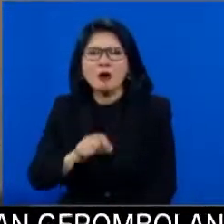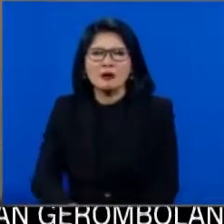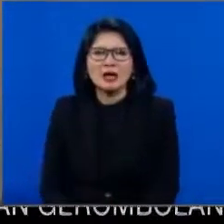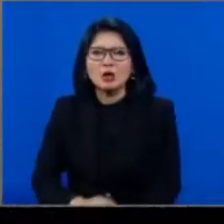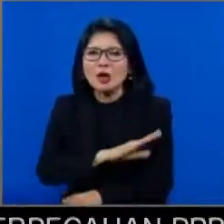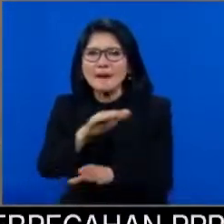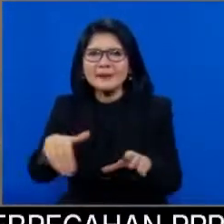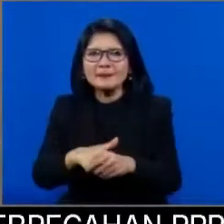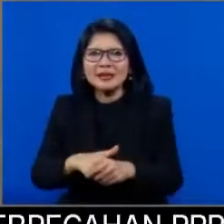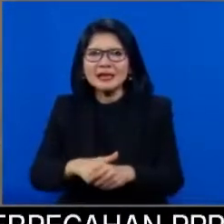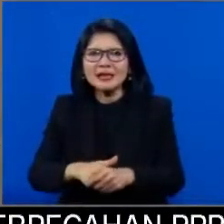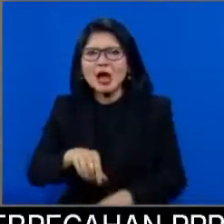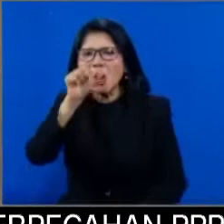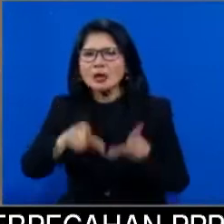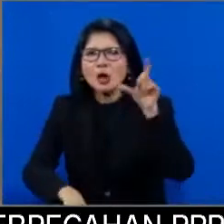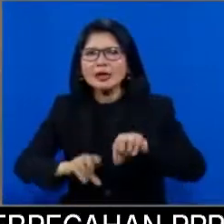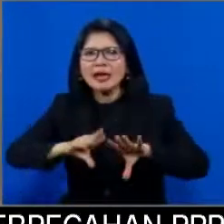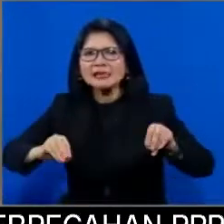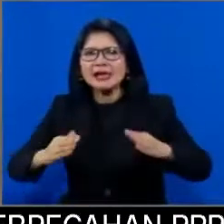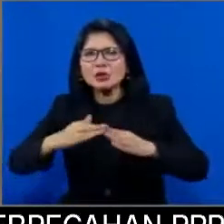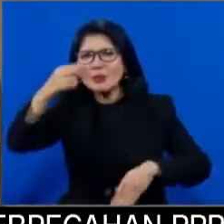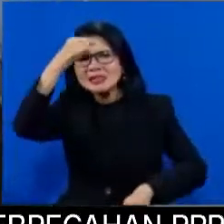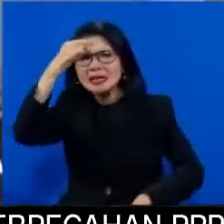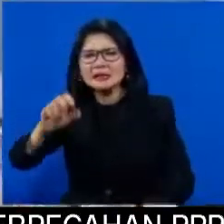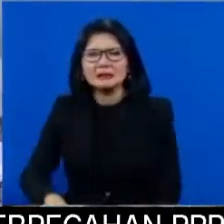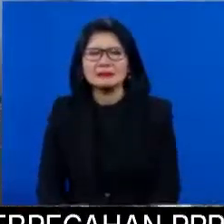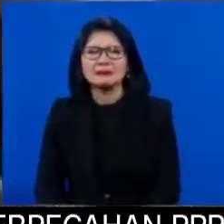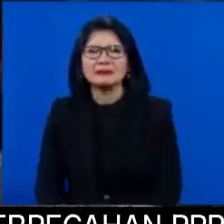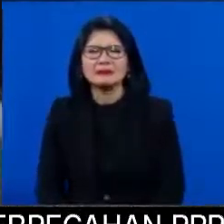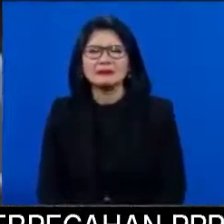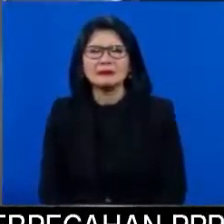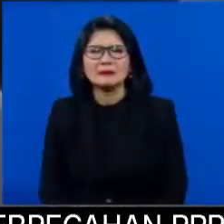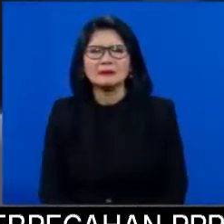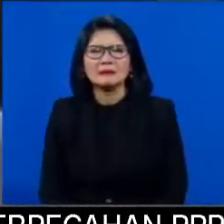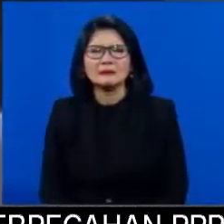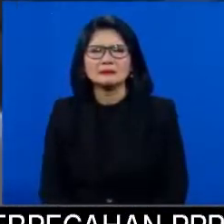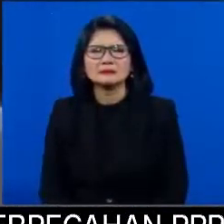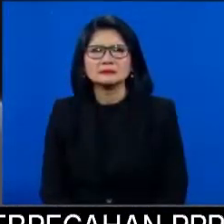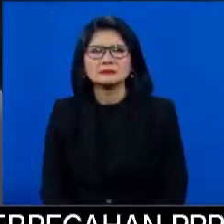Yashifin Darussalam Gontor. Catur Priambodo, Ponorogo, Jawa Timur.